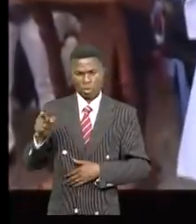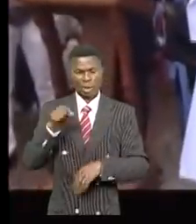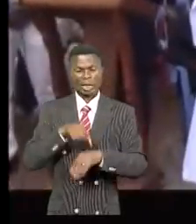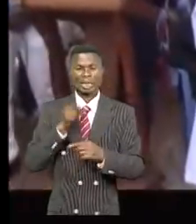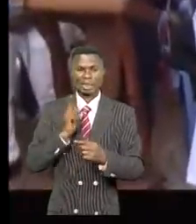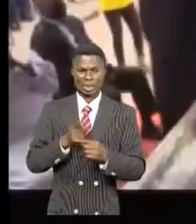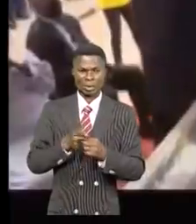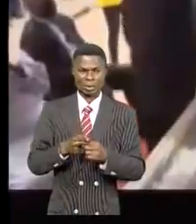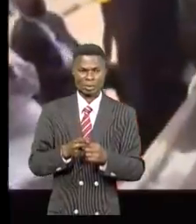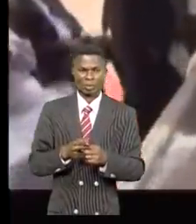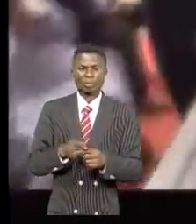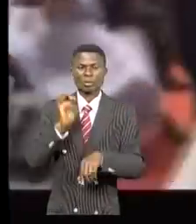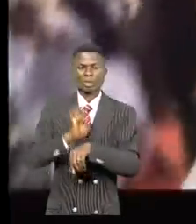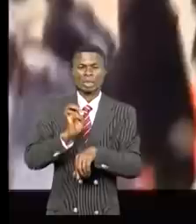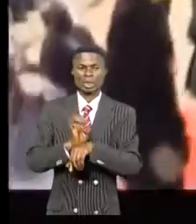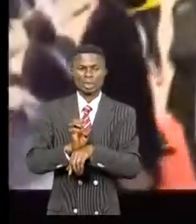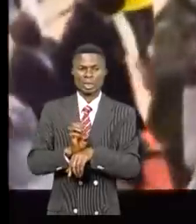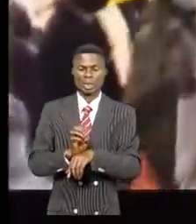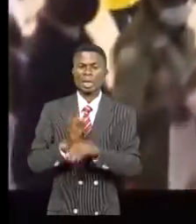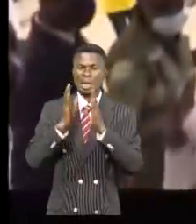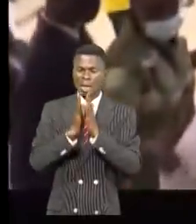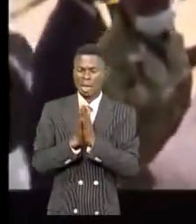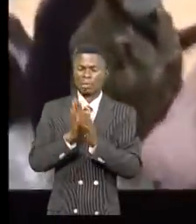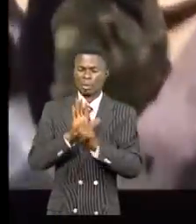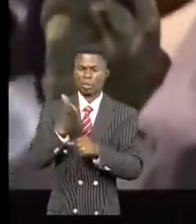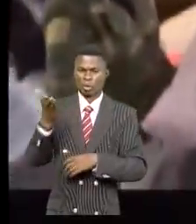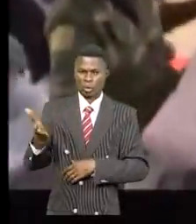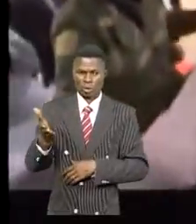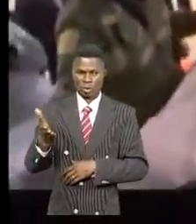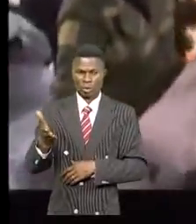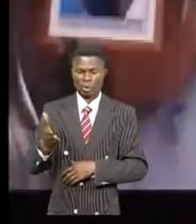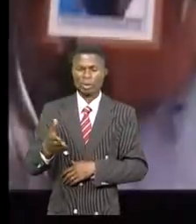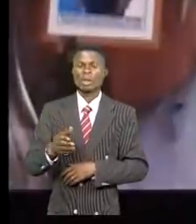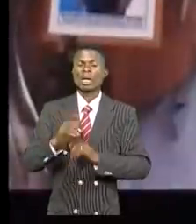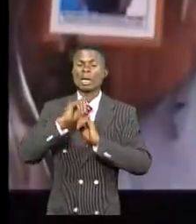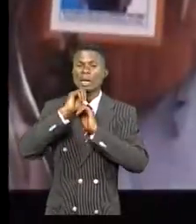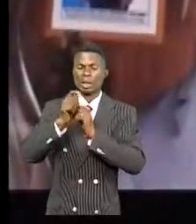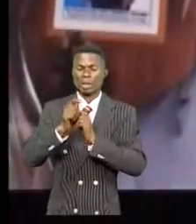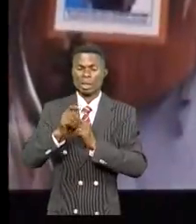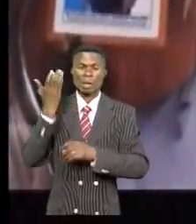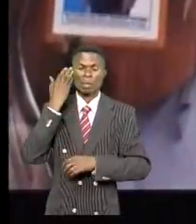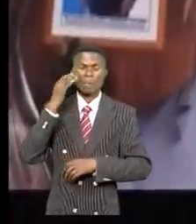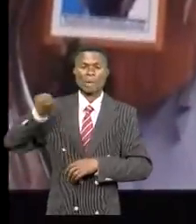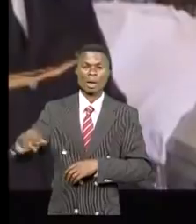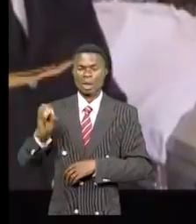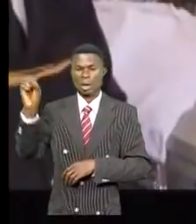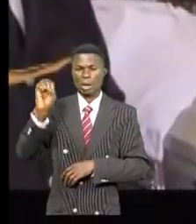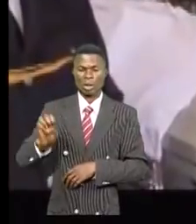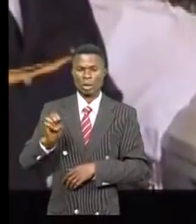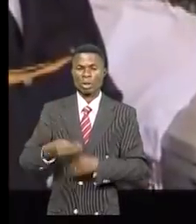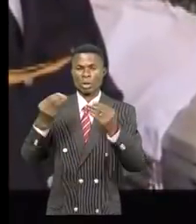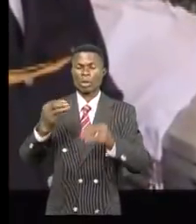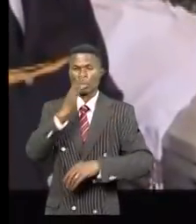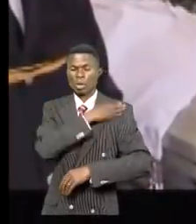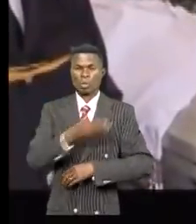c'est son couronnement par l'Église qu'il a vu exceller dans sa foi chrétienne. À titre posthume, José-Philippe Boufengué a été élevé au rang